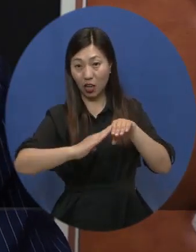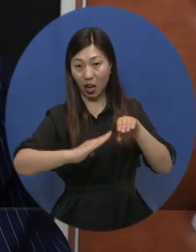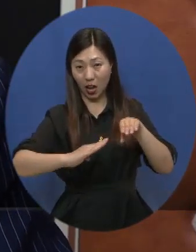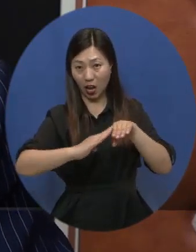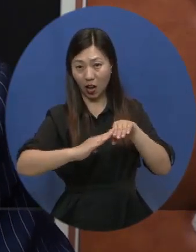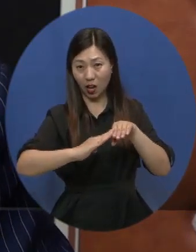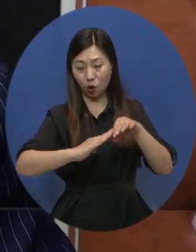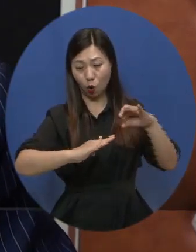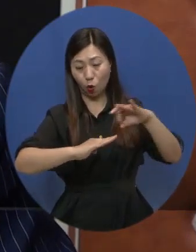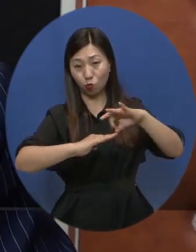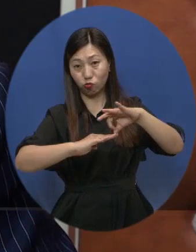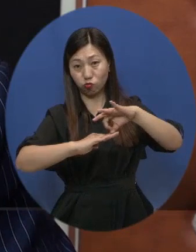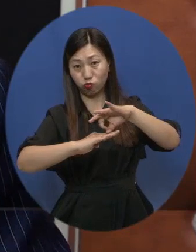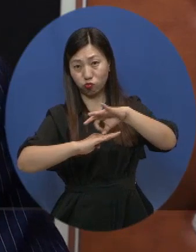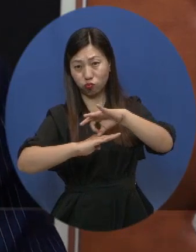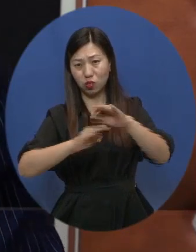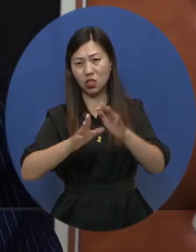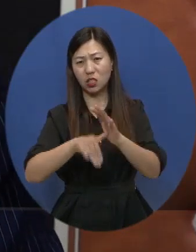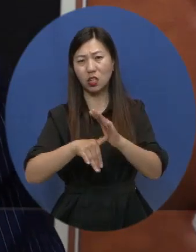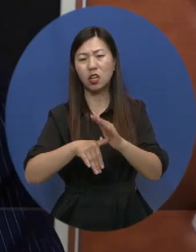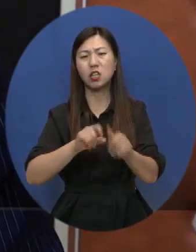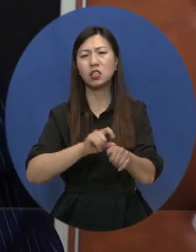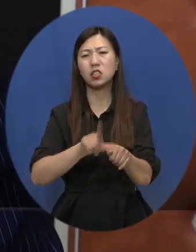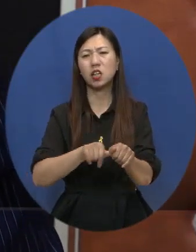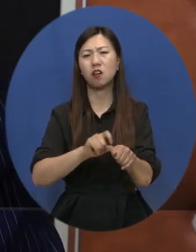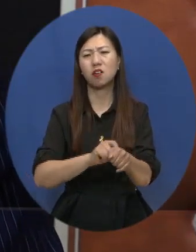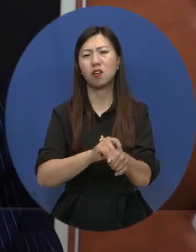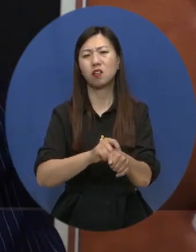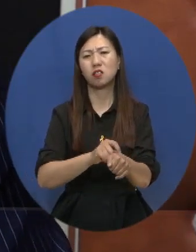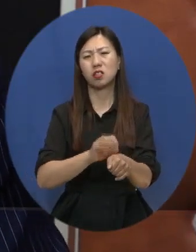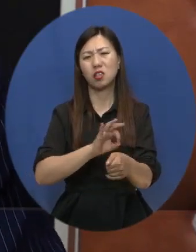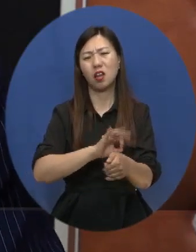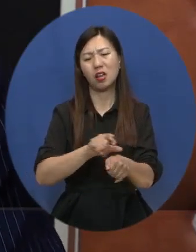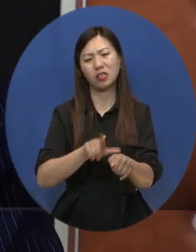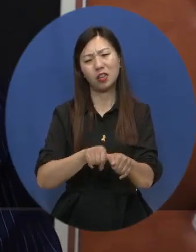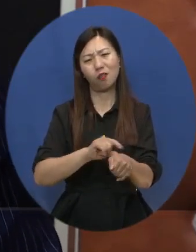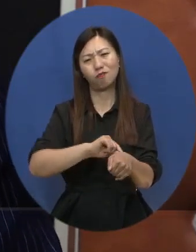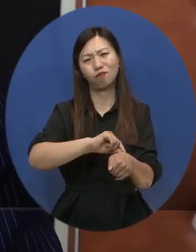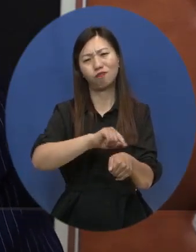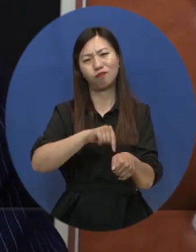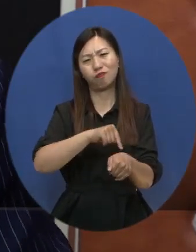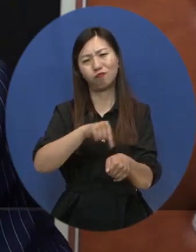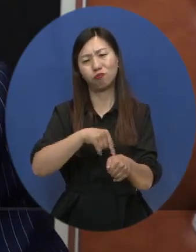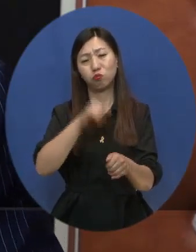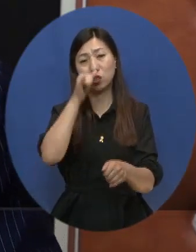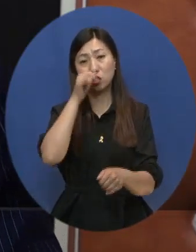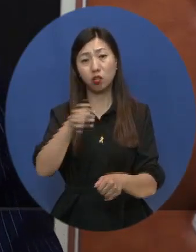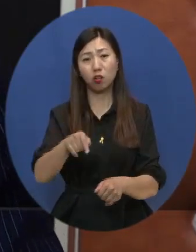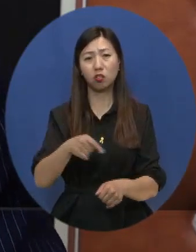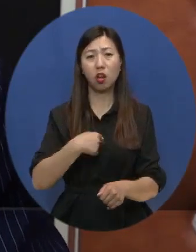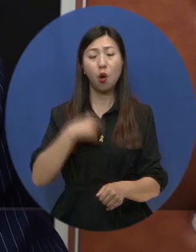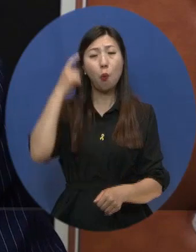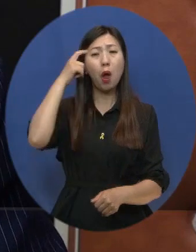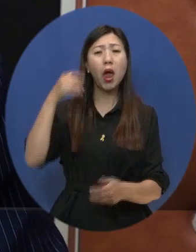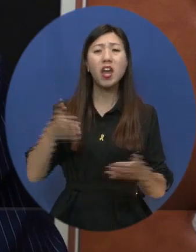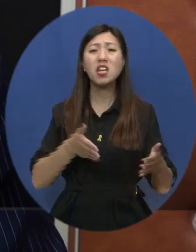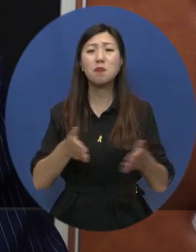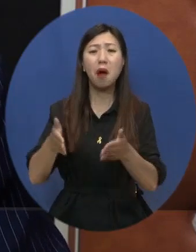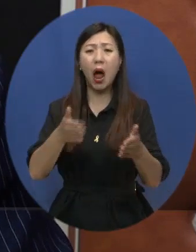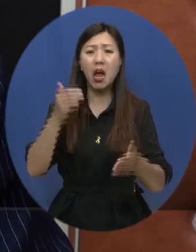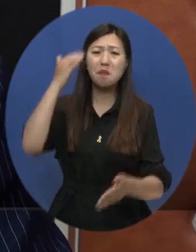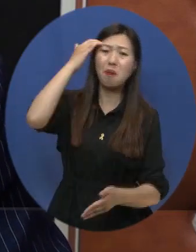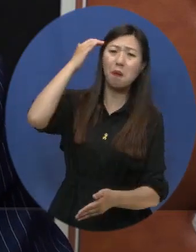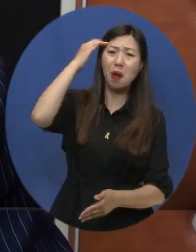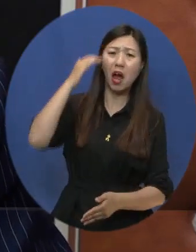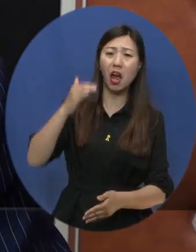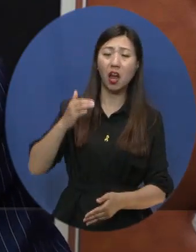휠체어를 내리는데 한참의 시간이 걸리는데 뒤에 이렇게 걸어가던 사람이 아, 왜 이렇게 길을 막아 그러면서